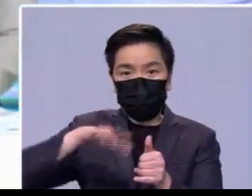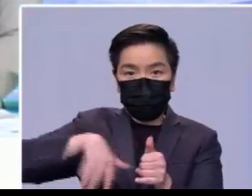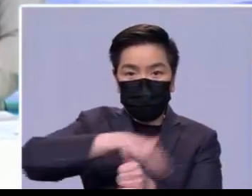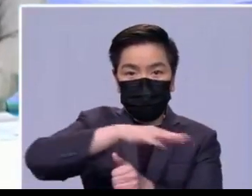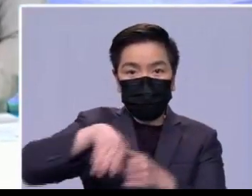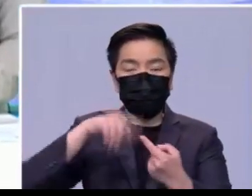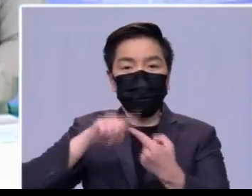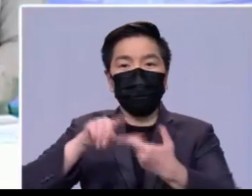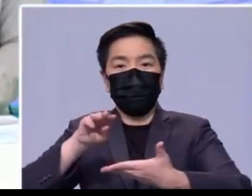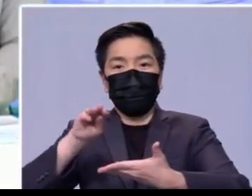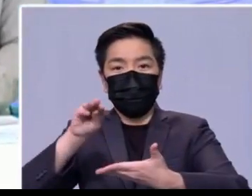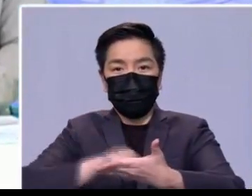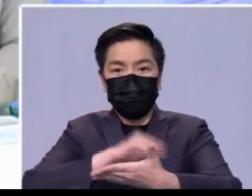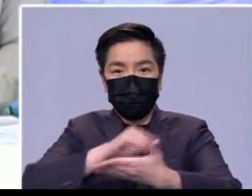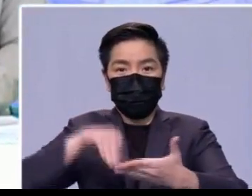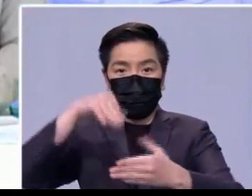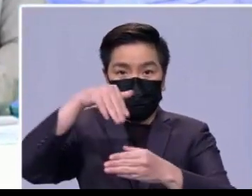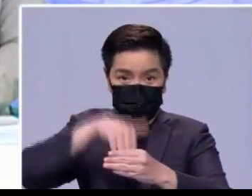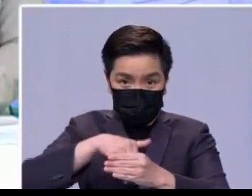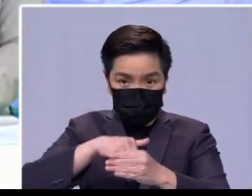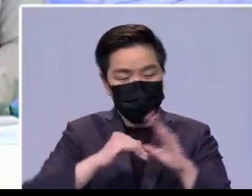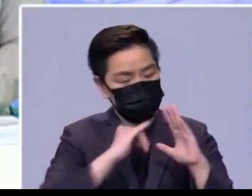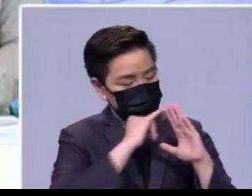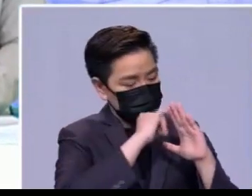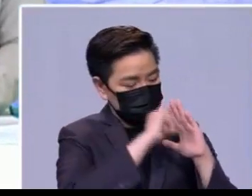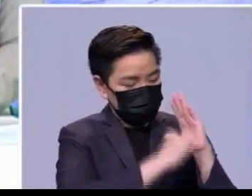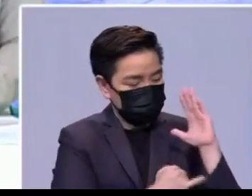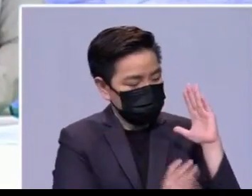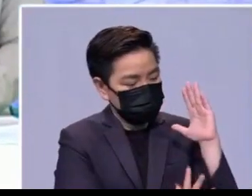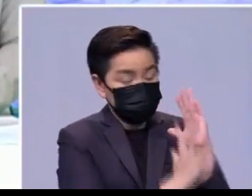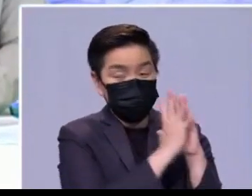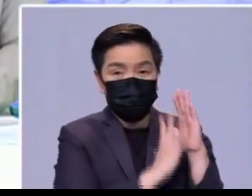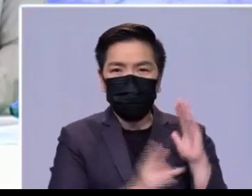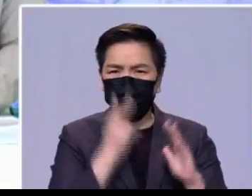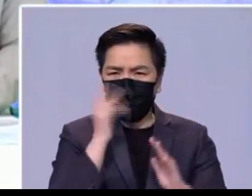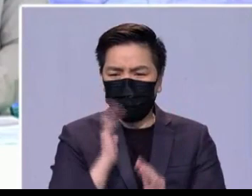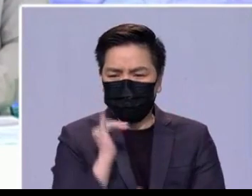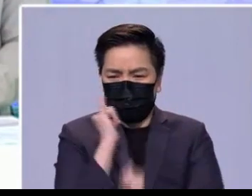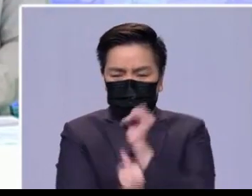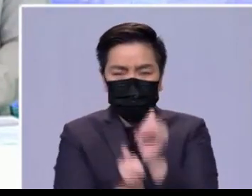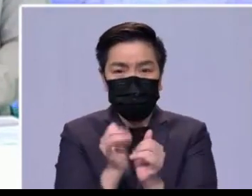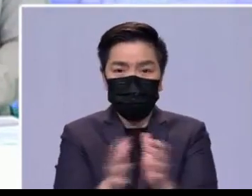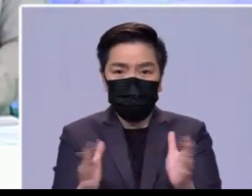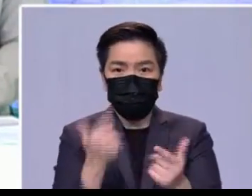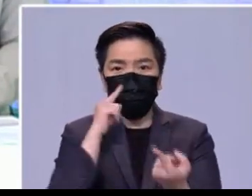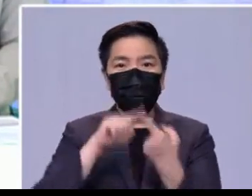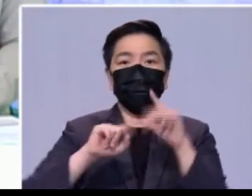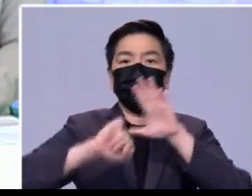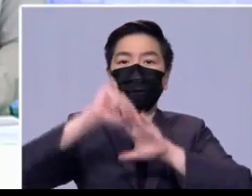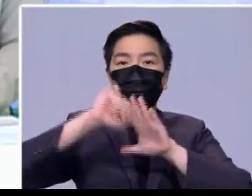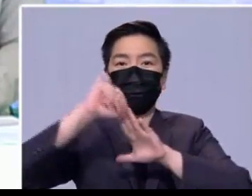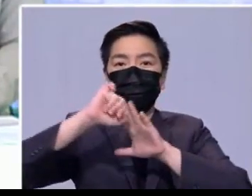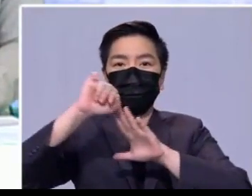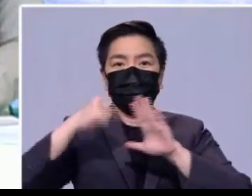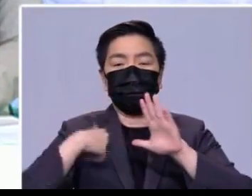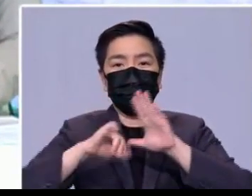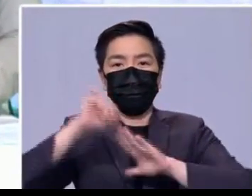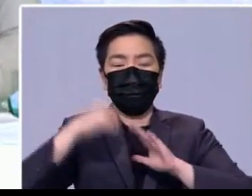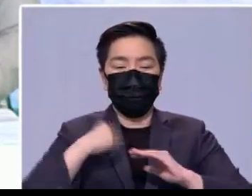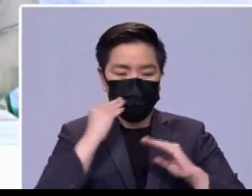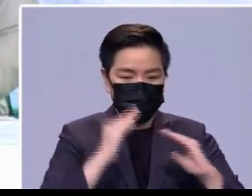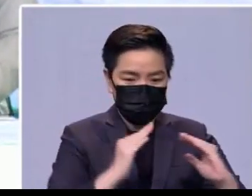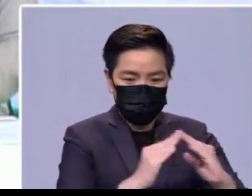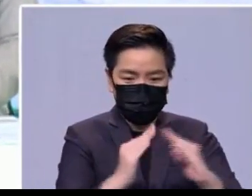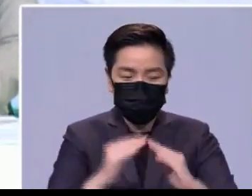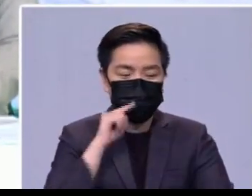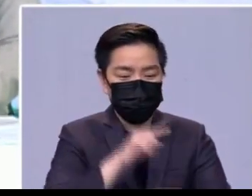การเลือกตั้งสมาชิกและนายกอบต.ตามต่างจังหวัดทั่วประเทศค่ะคึกคักกันมากมายเลยเริ่มกันที่จังหวัดเชียงใหม่นะคะที่นั่นมีหลายหมู่บ้าน